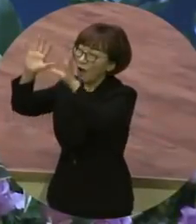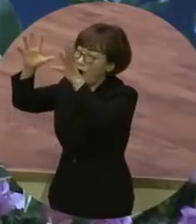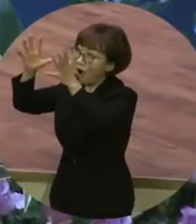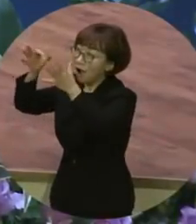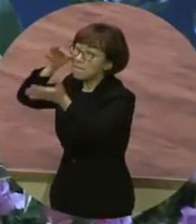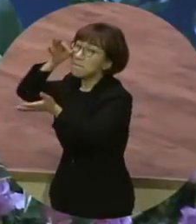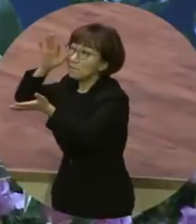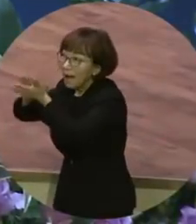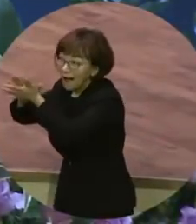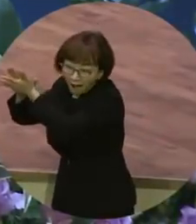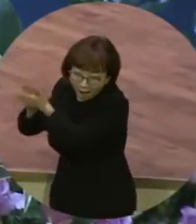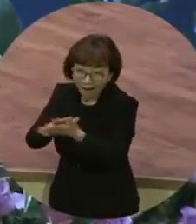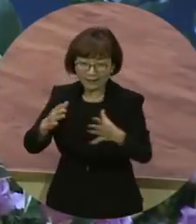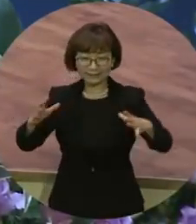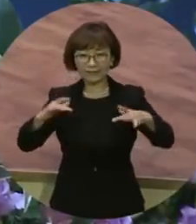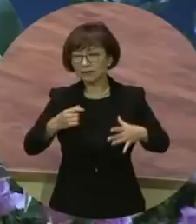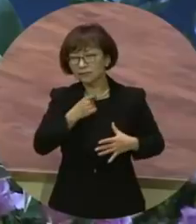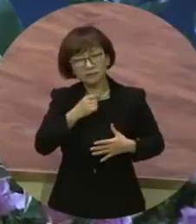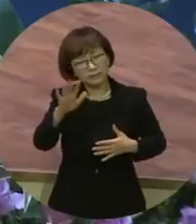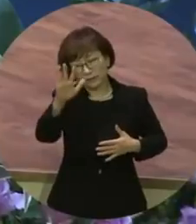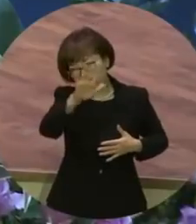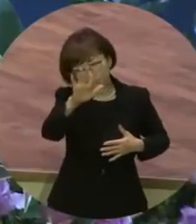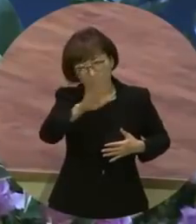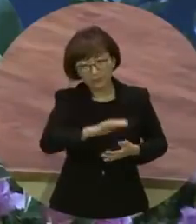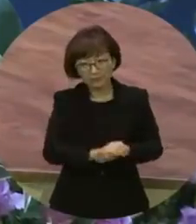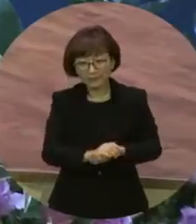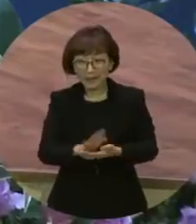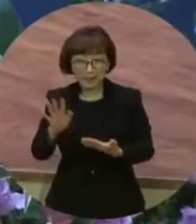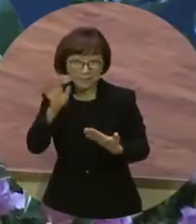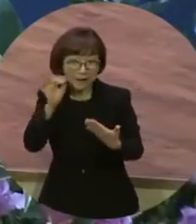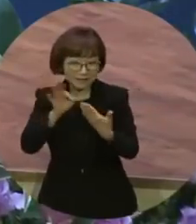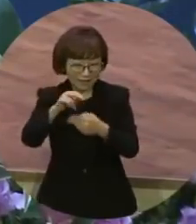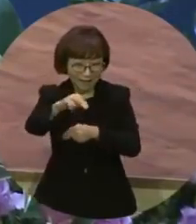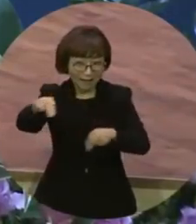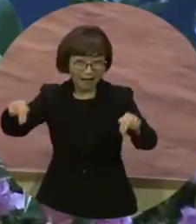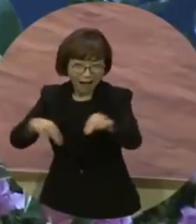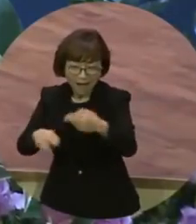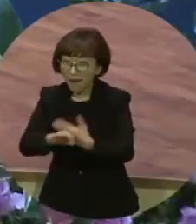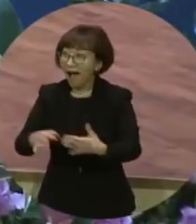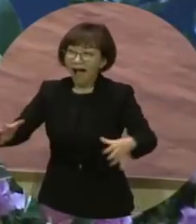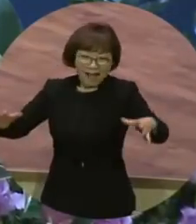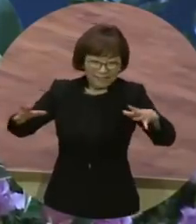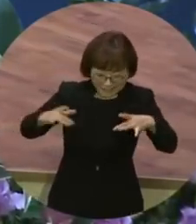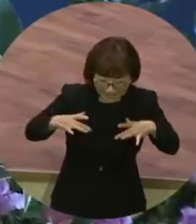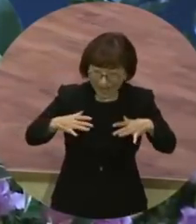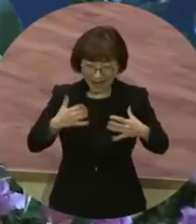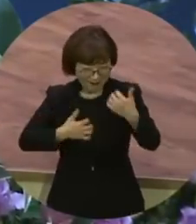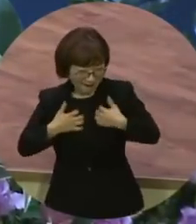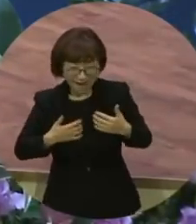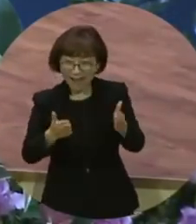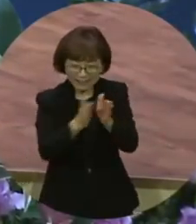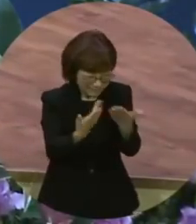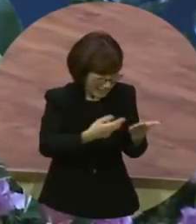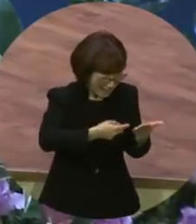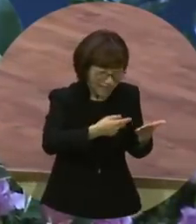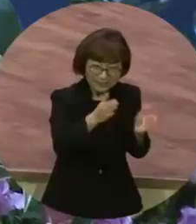난 이런 걸 자랑하고 싶지 않다. 우리 같은 막 그거 엄청 자랑할 텐데, 그죠? 책 내고 막 간증 집회